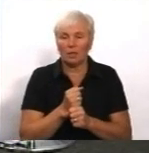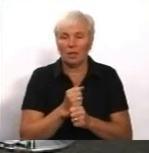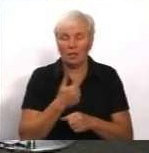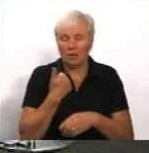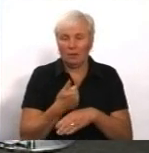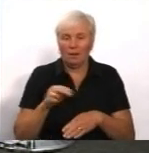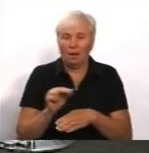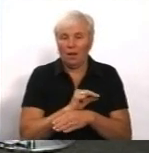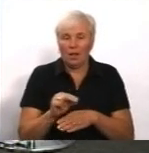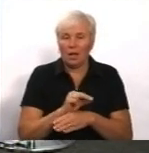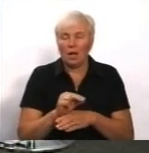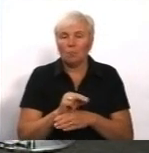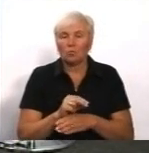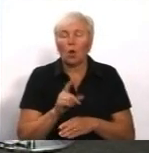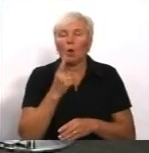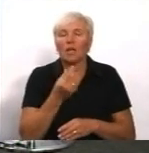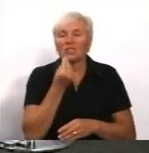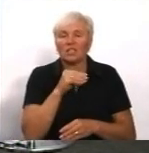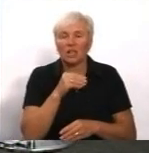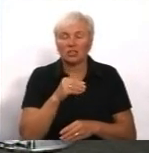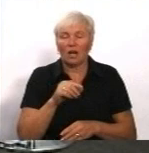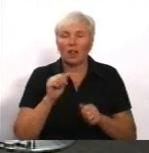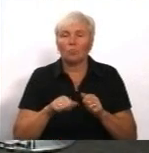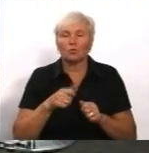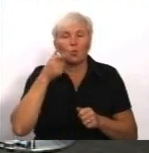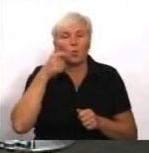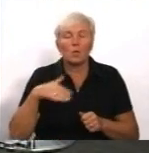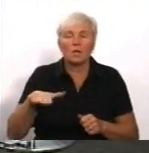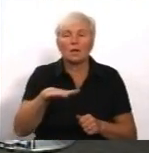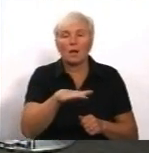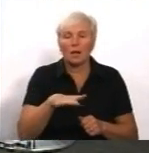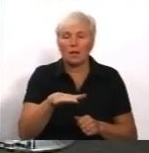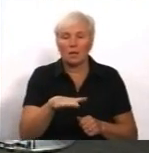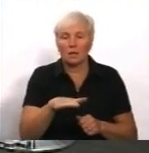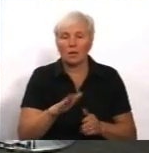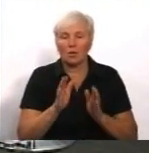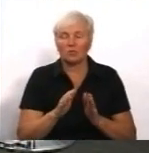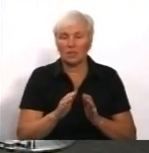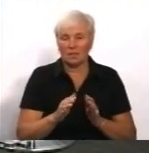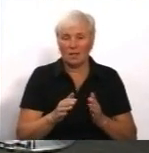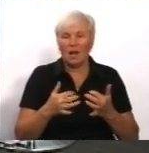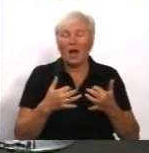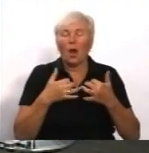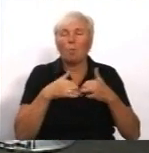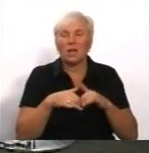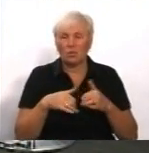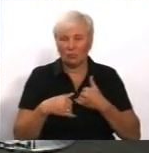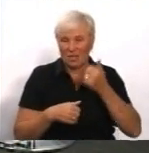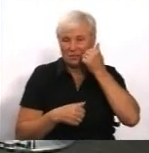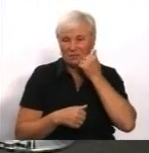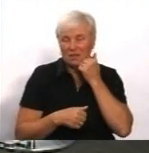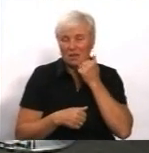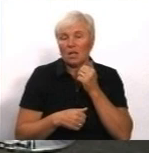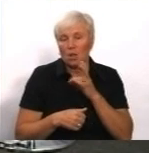мабуть, із кращих лабораторій в Україні сьогодні, хоча зверху це ще застаріло, бо ми не встигли, але всередині це вже